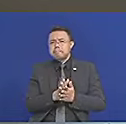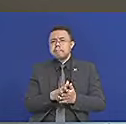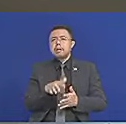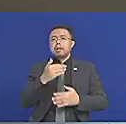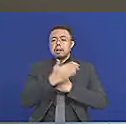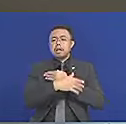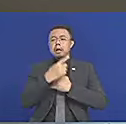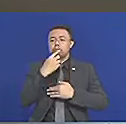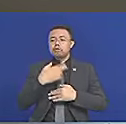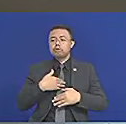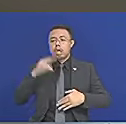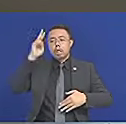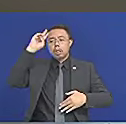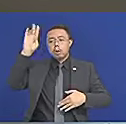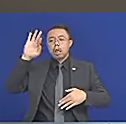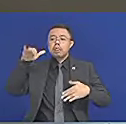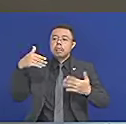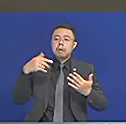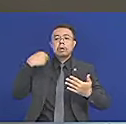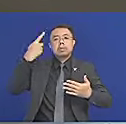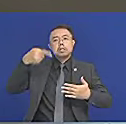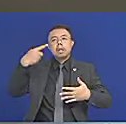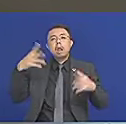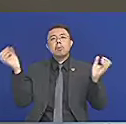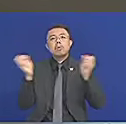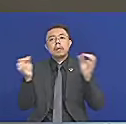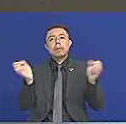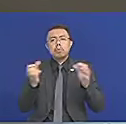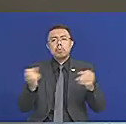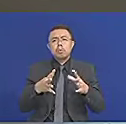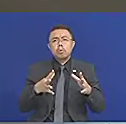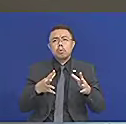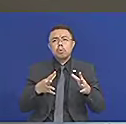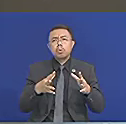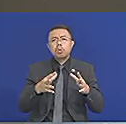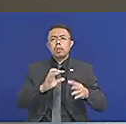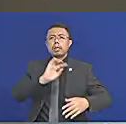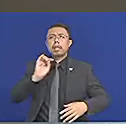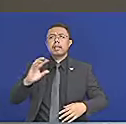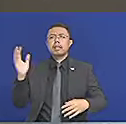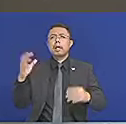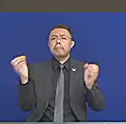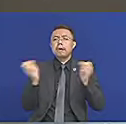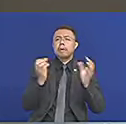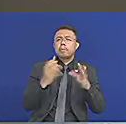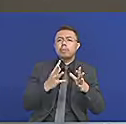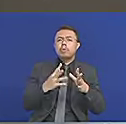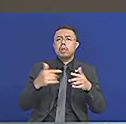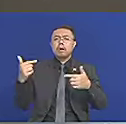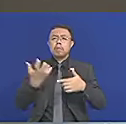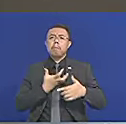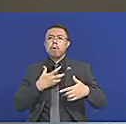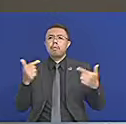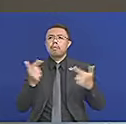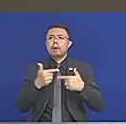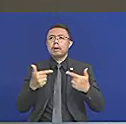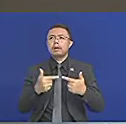bertuhan justru selalu gaduh, ricuh dengan perang,